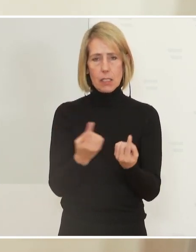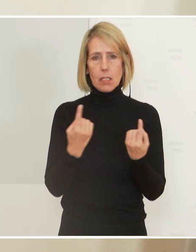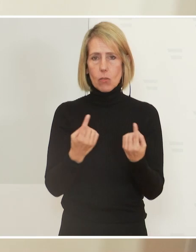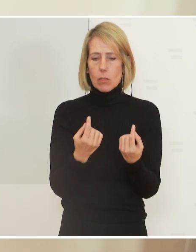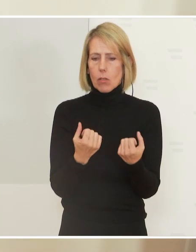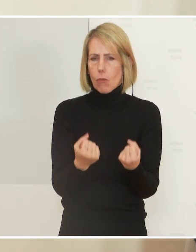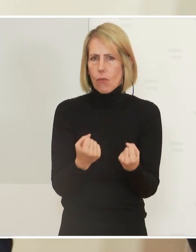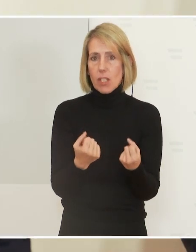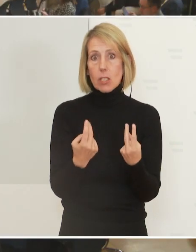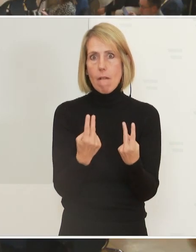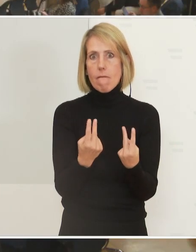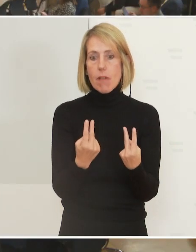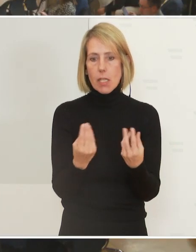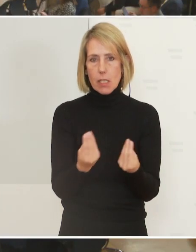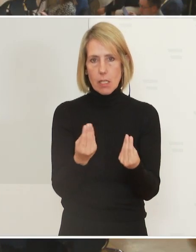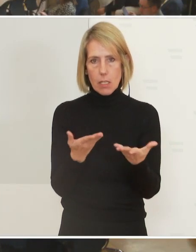O.